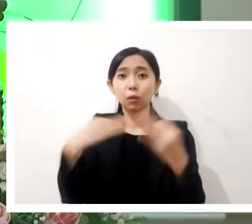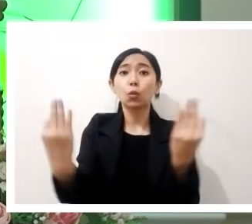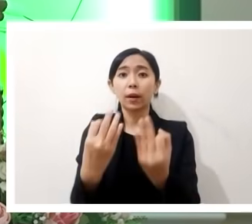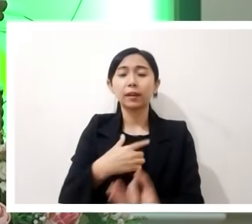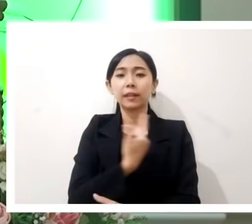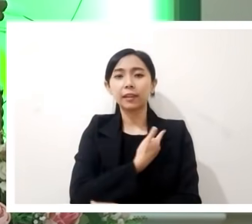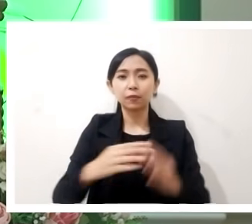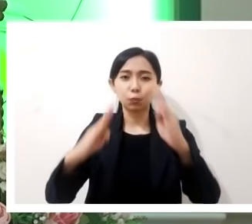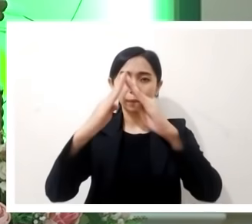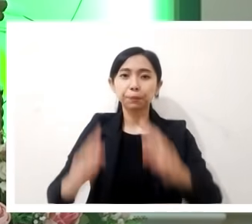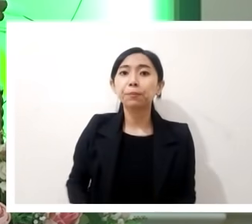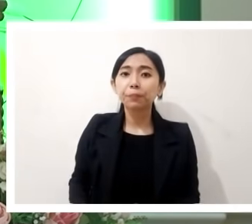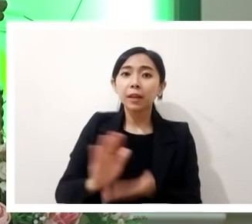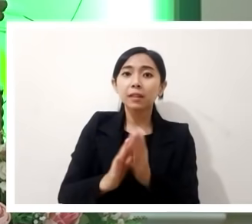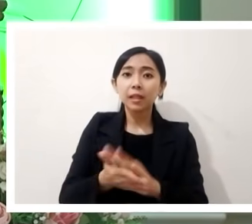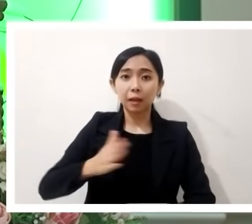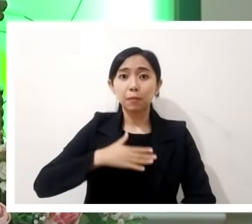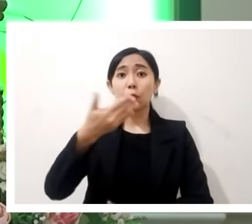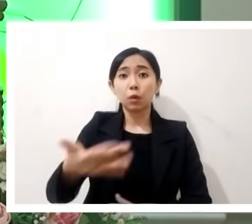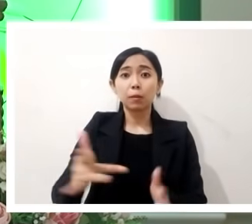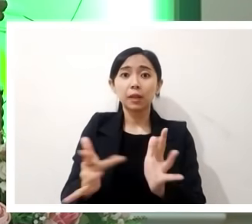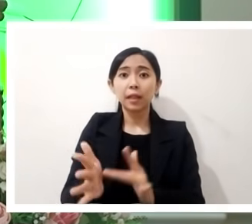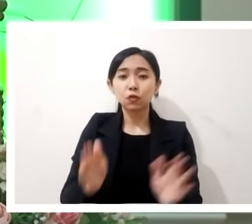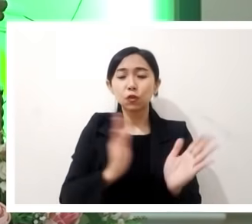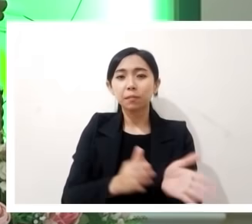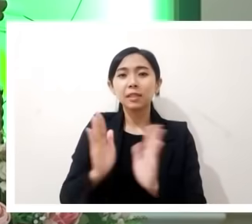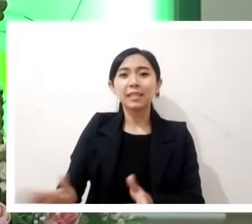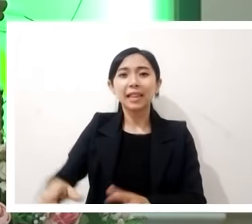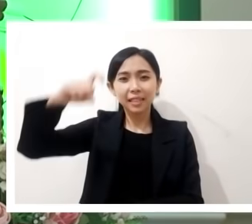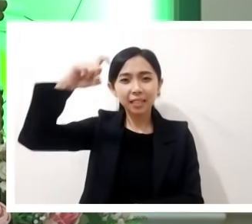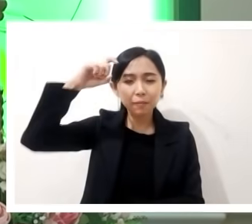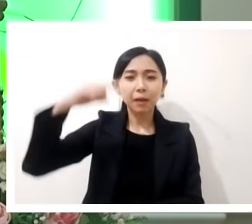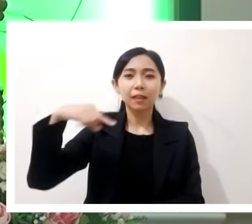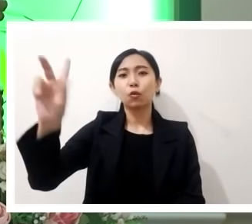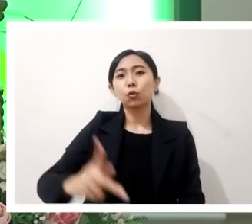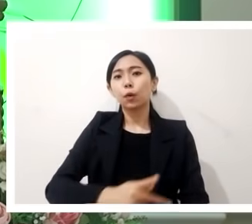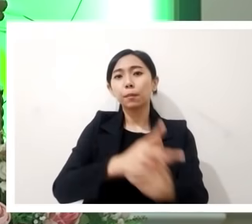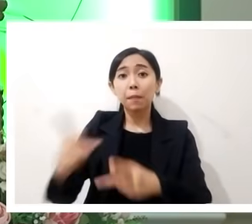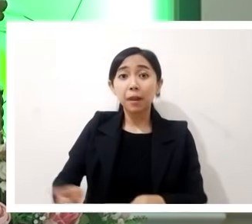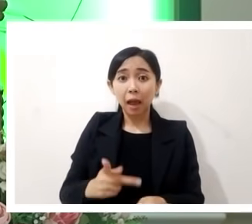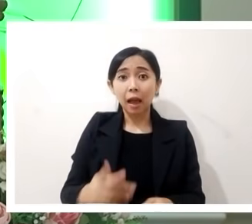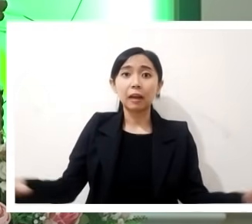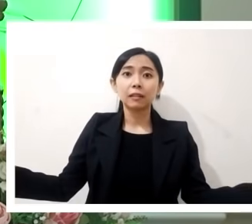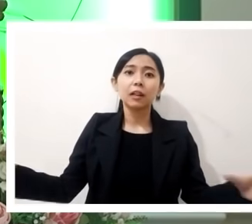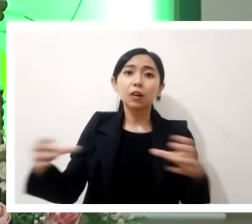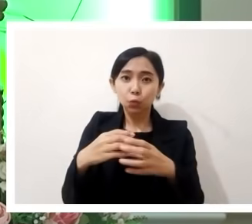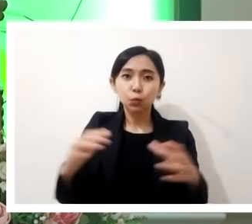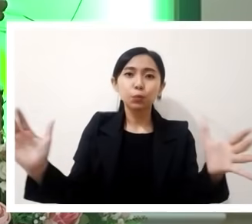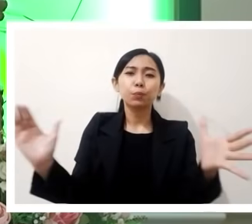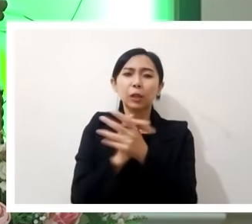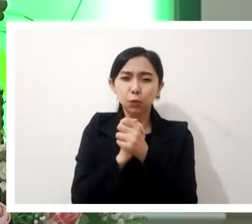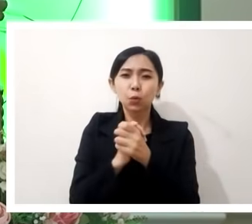rumah. Jadikanlah pengorbanan Kristus sebagai inspirasi untuk memelihara kerukunan di dalam keluarga